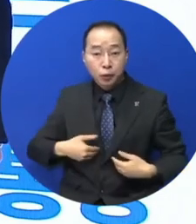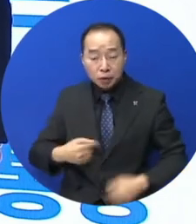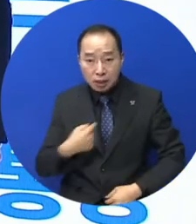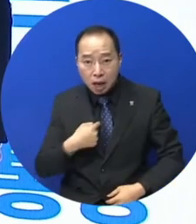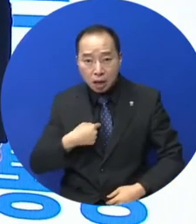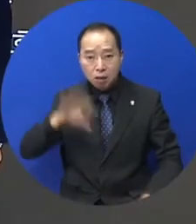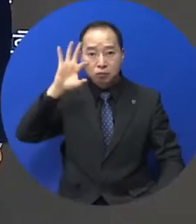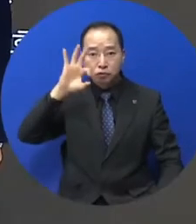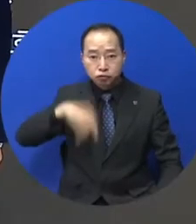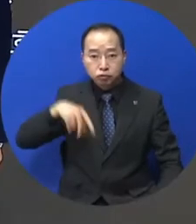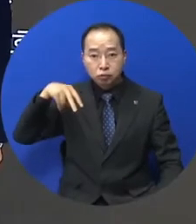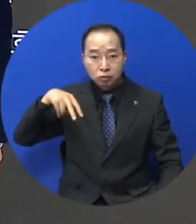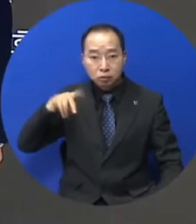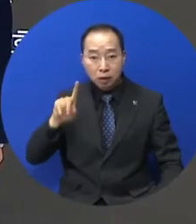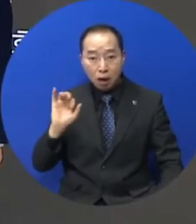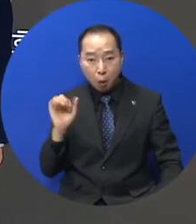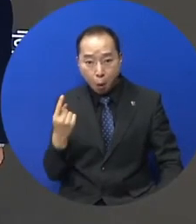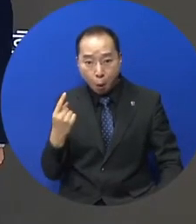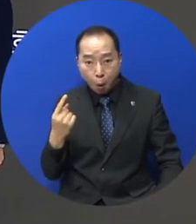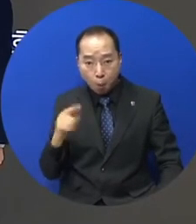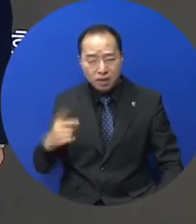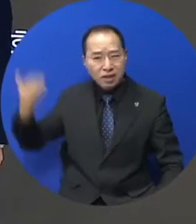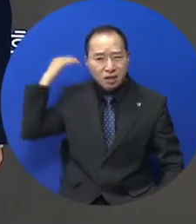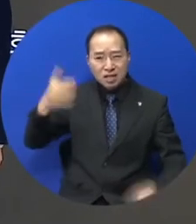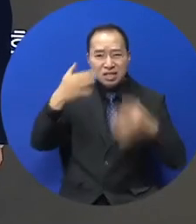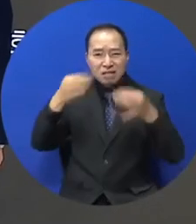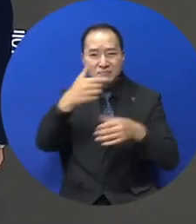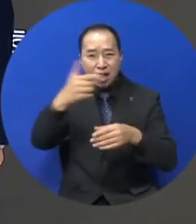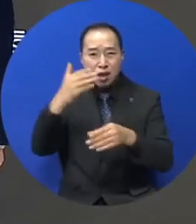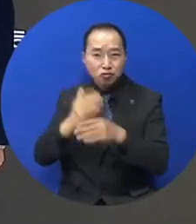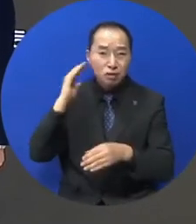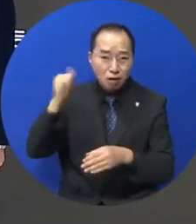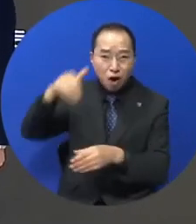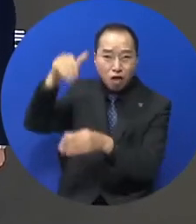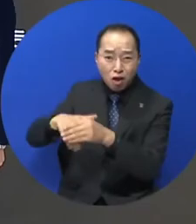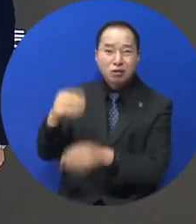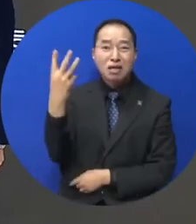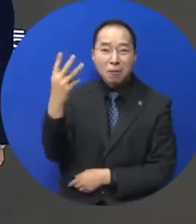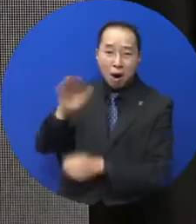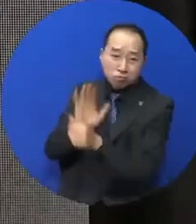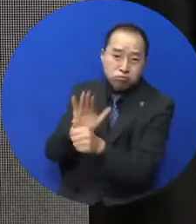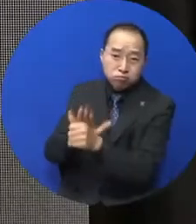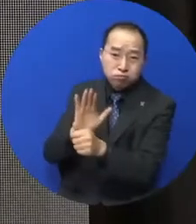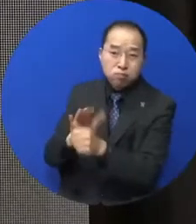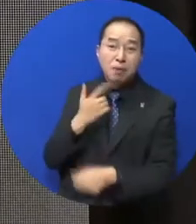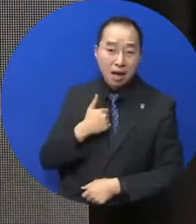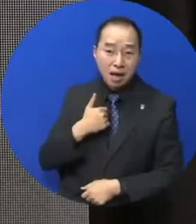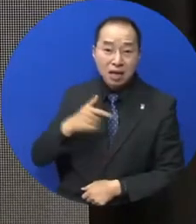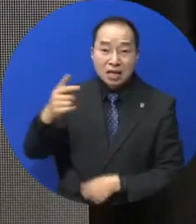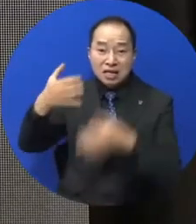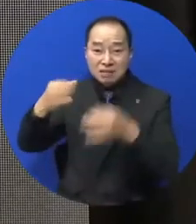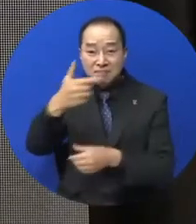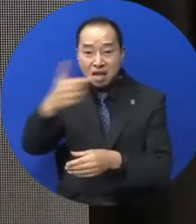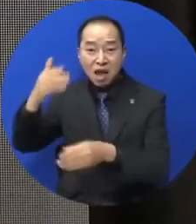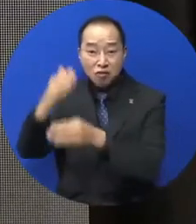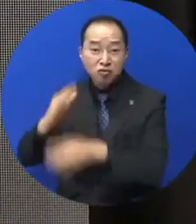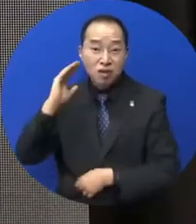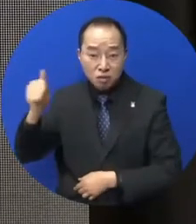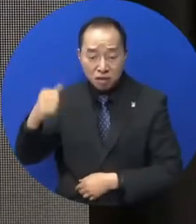김대중 대통령의 세 번 대통령 선거를 지지하고 도와드렸습니다. 또 김대중 대통령께서 직접